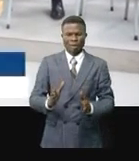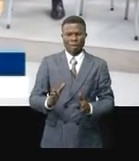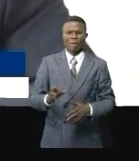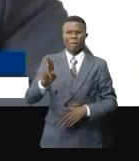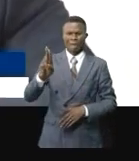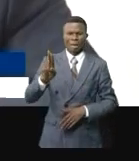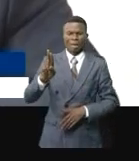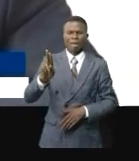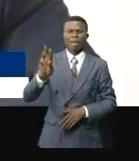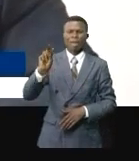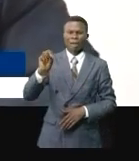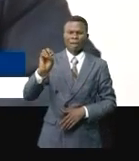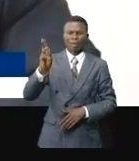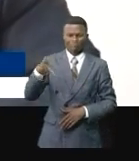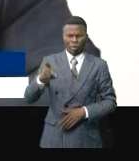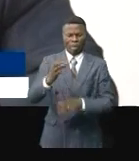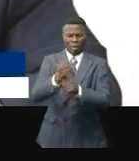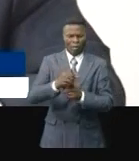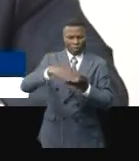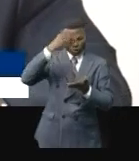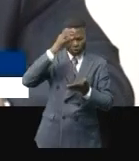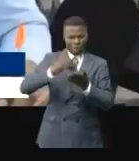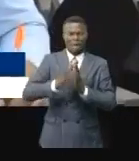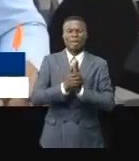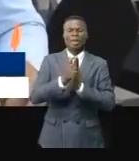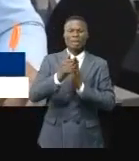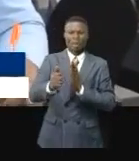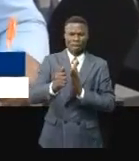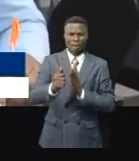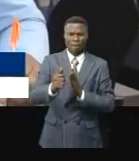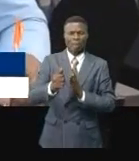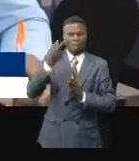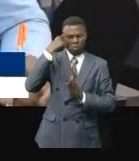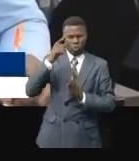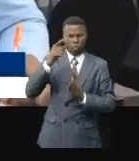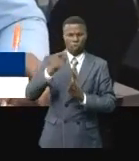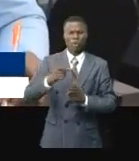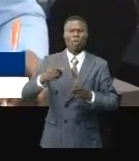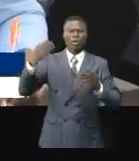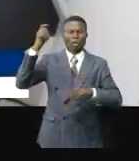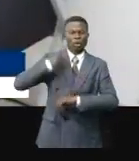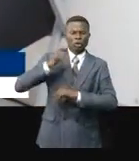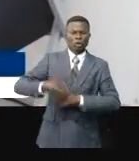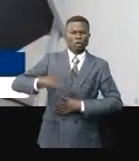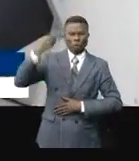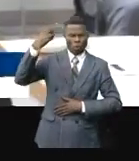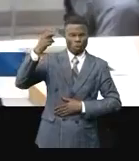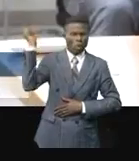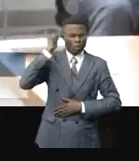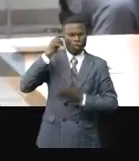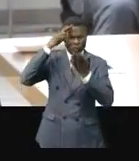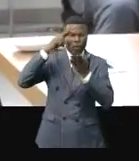RMP vont bénéficier des enseignements de qualité dispensés par de hauts magistrats et professeurs